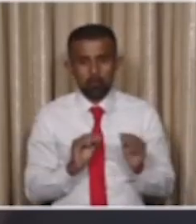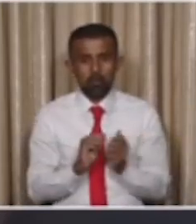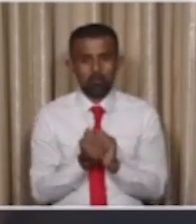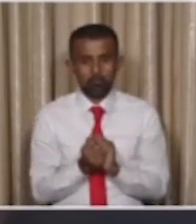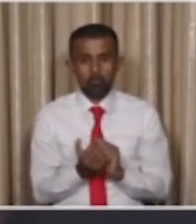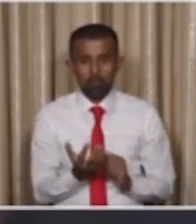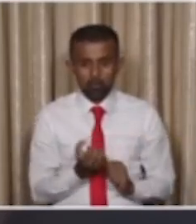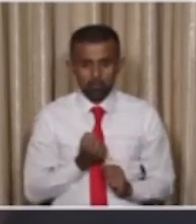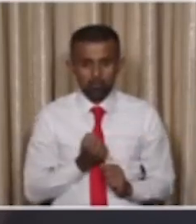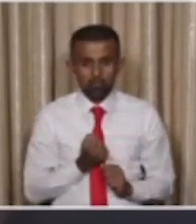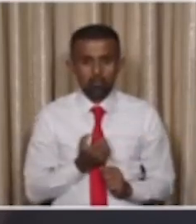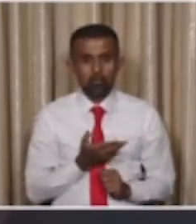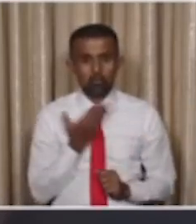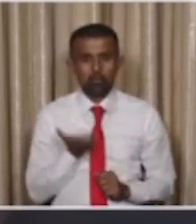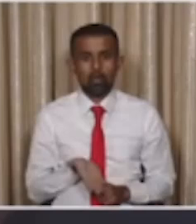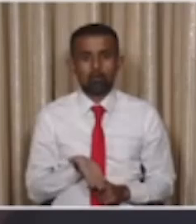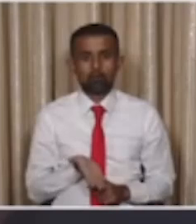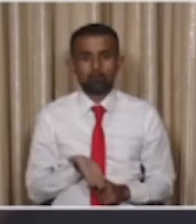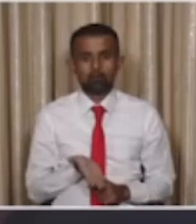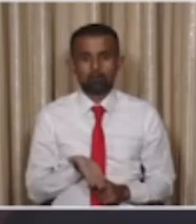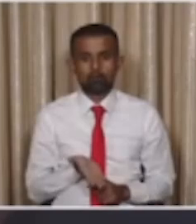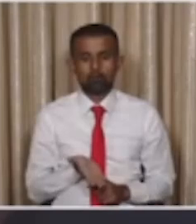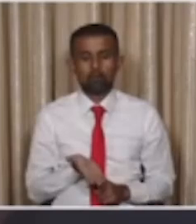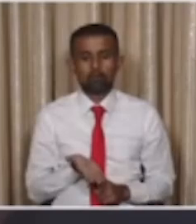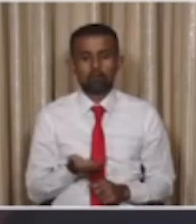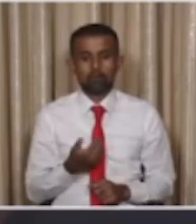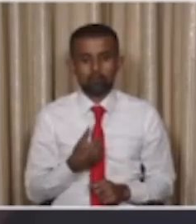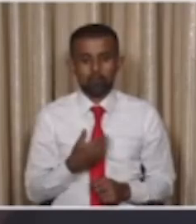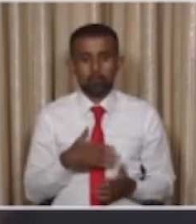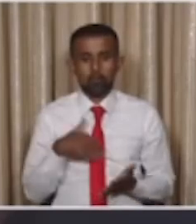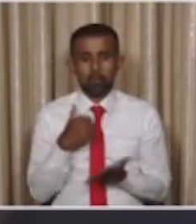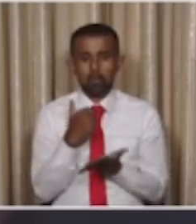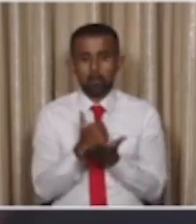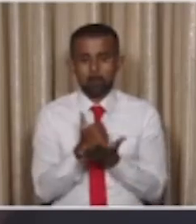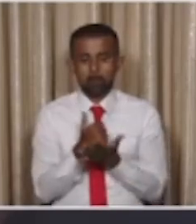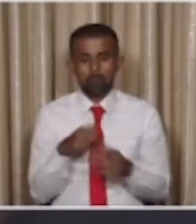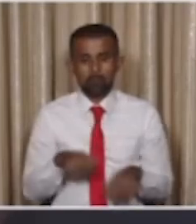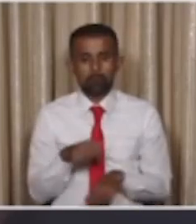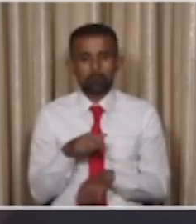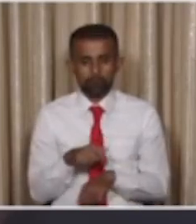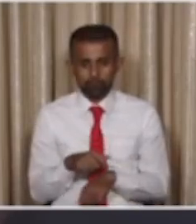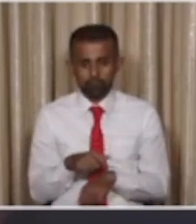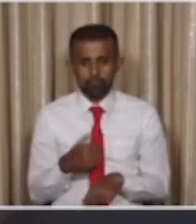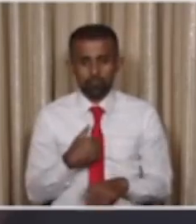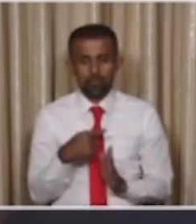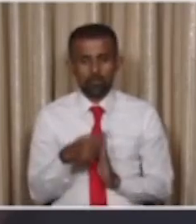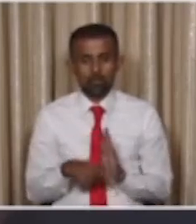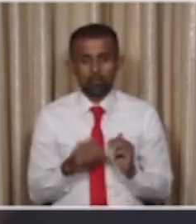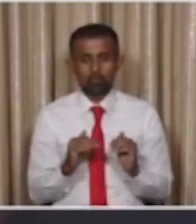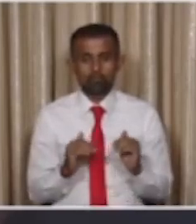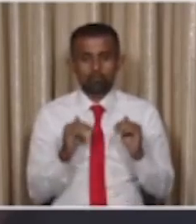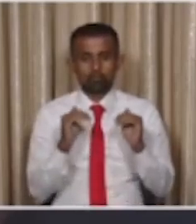කරන්න ඕන නම් මේක කරන්න හැකියාවක් තියෙනවා. ඉතින් අපි මහ බැංකුව මේ අවස්ථාවේදී අපේ රට ගොඩ